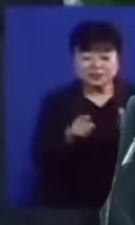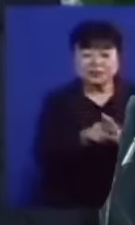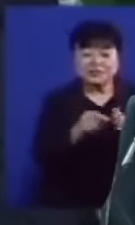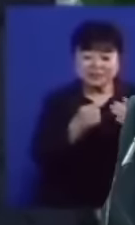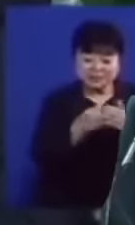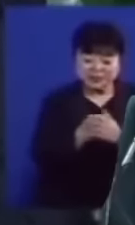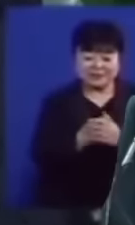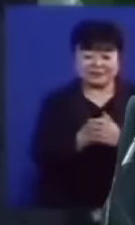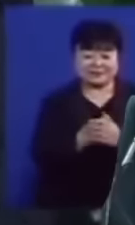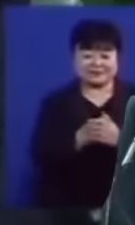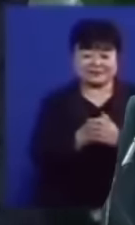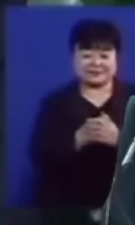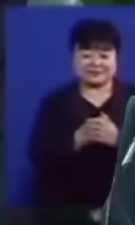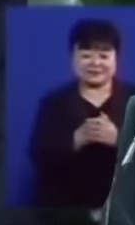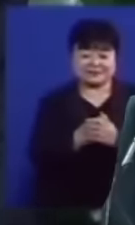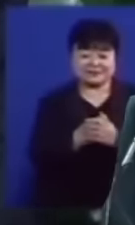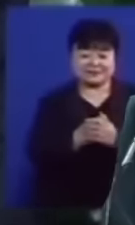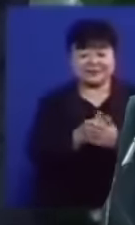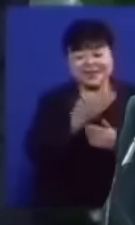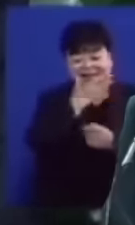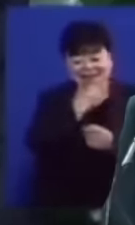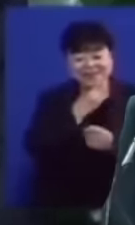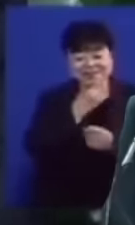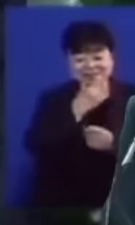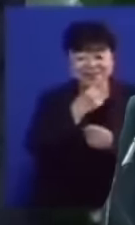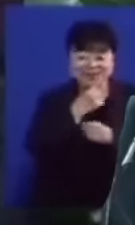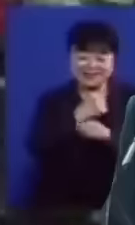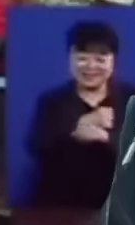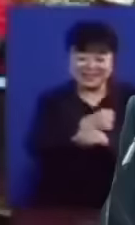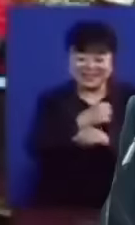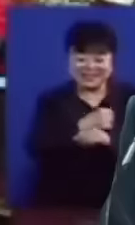때문에 너무나 행복합니다.